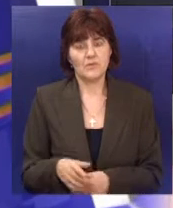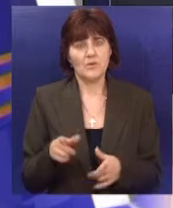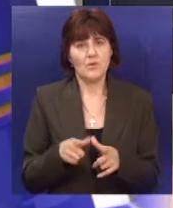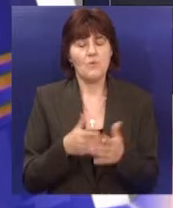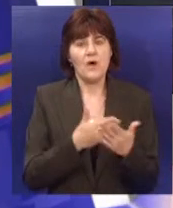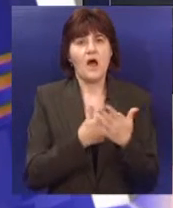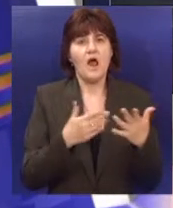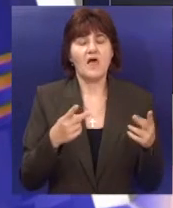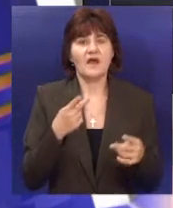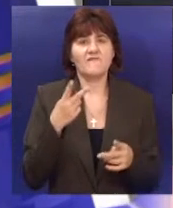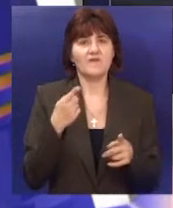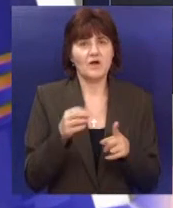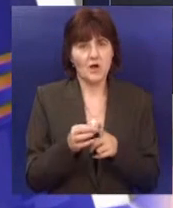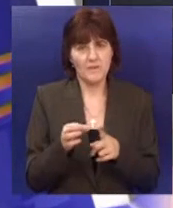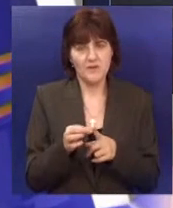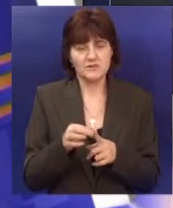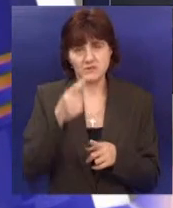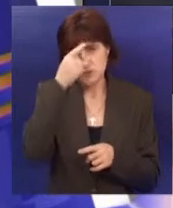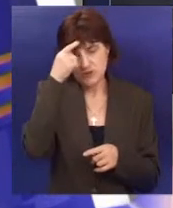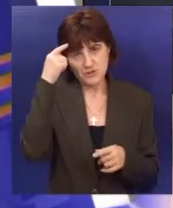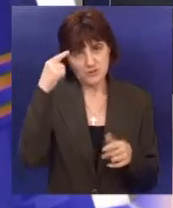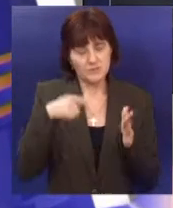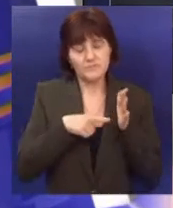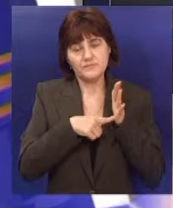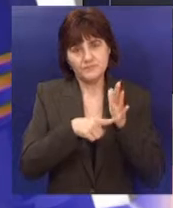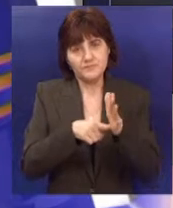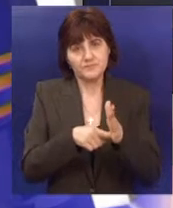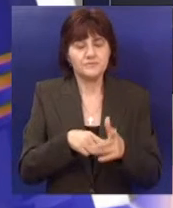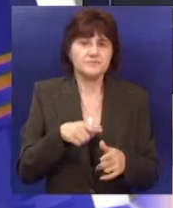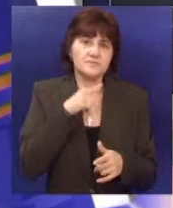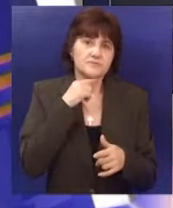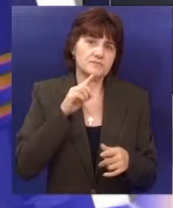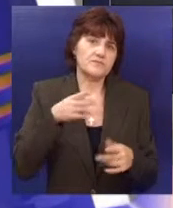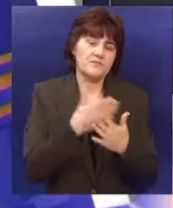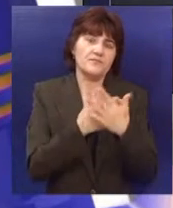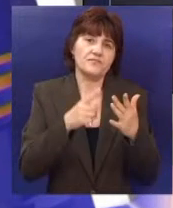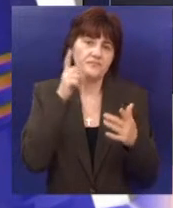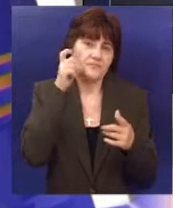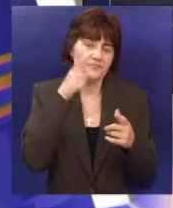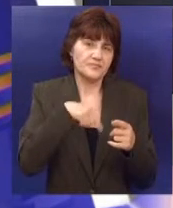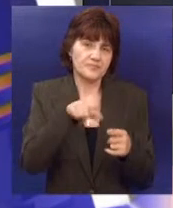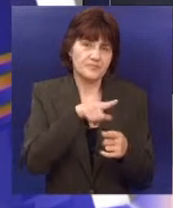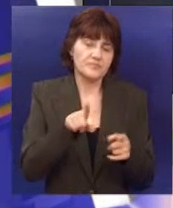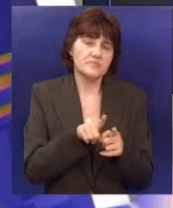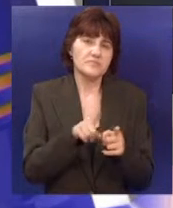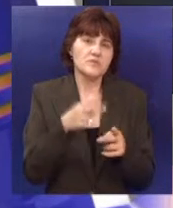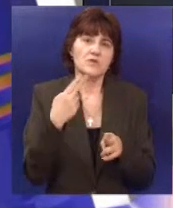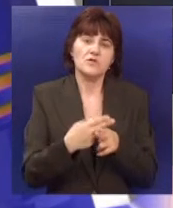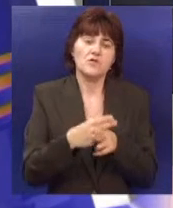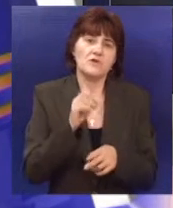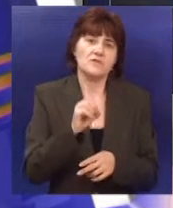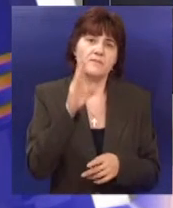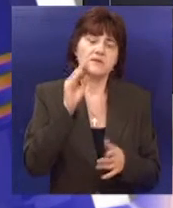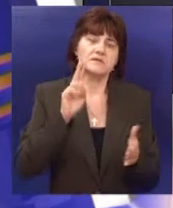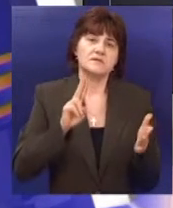U galeriji dr. Vinko Perčić u ponedeljak je otvorena izložba serigrafija Andy'a Warhola. Izložba nosi naziv 15 minuta slave